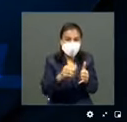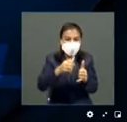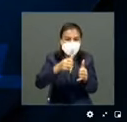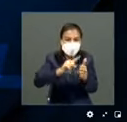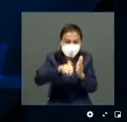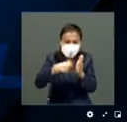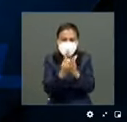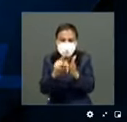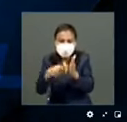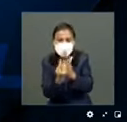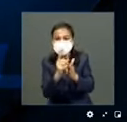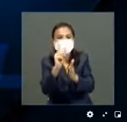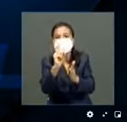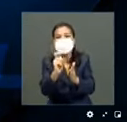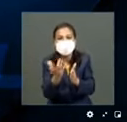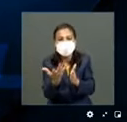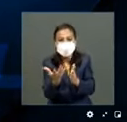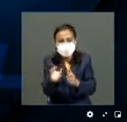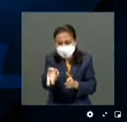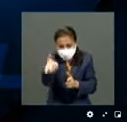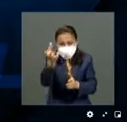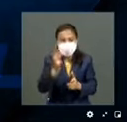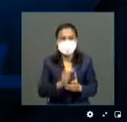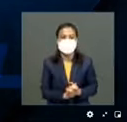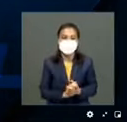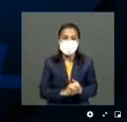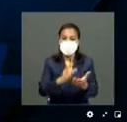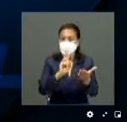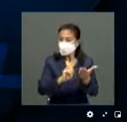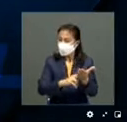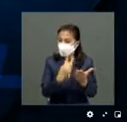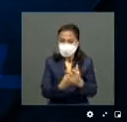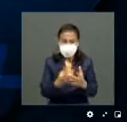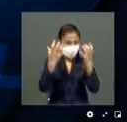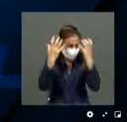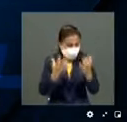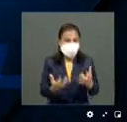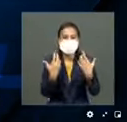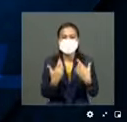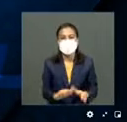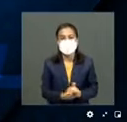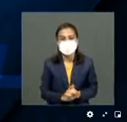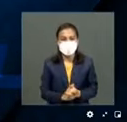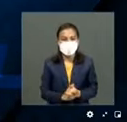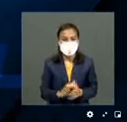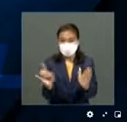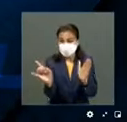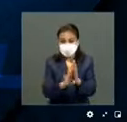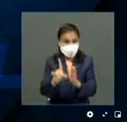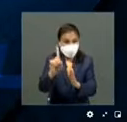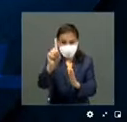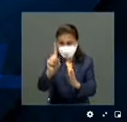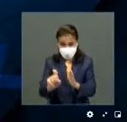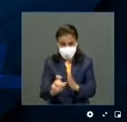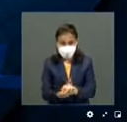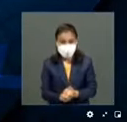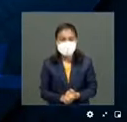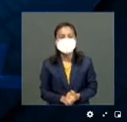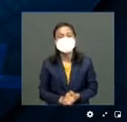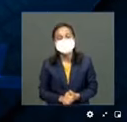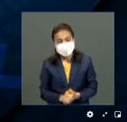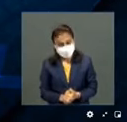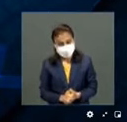ถึงโรงพยาบาลถึงมือแพทย์ในระยะที่อาการหนักอาการรุนแรงและเสียชีวิตภายในวันเดียวกันนะค